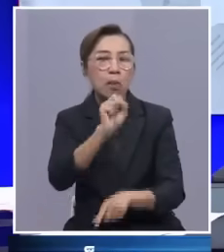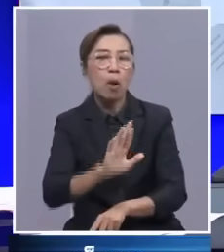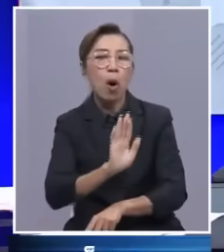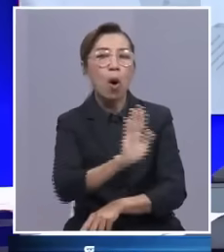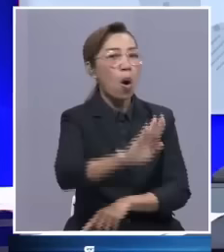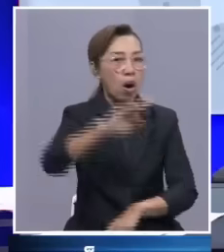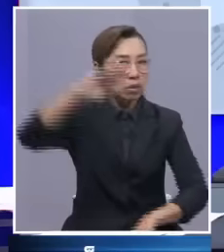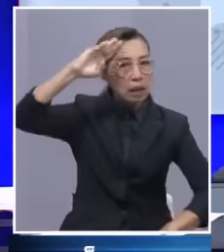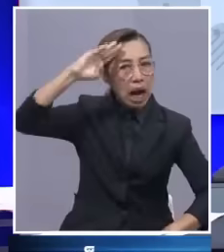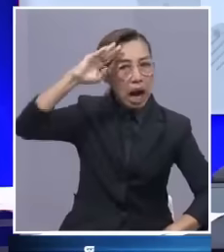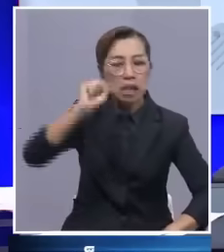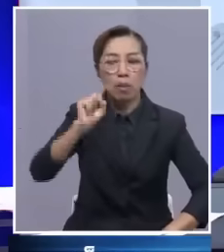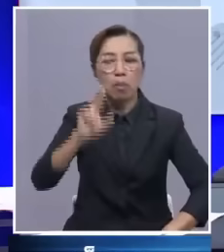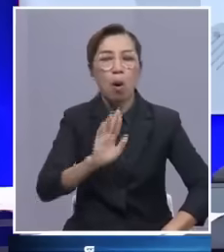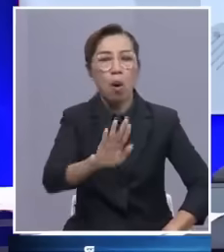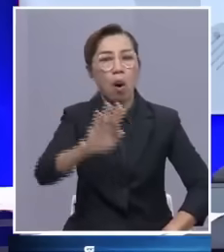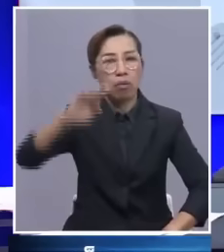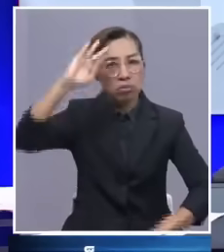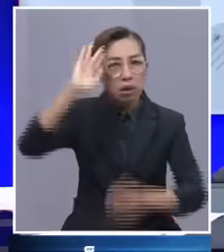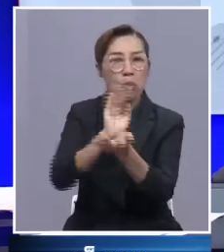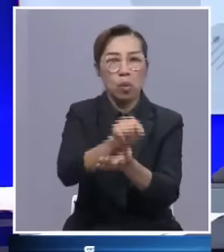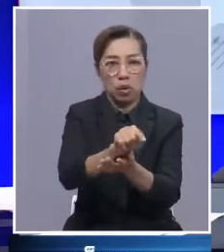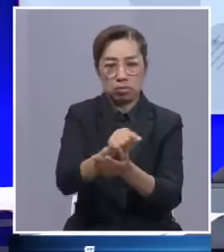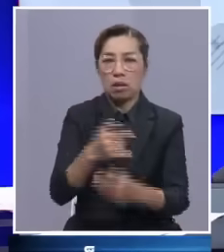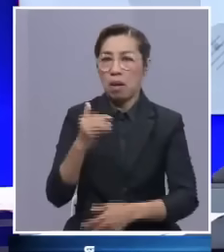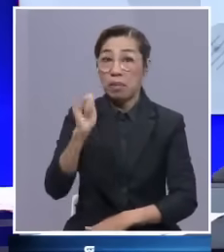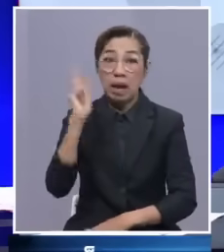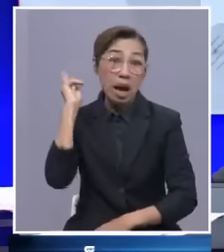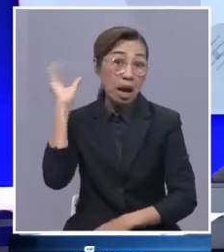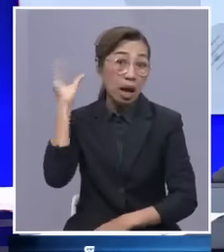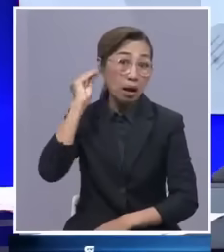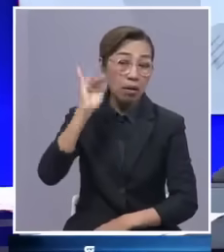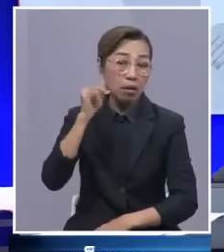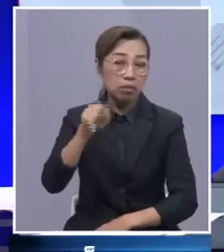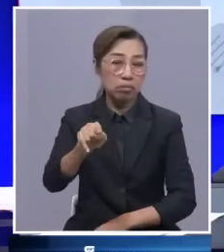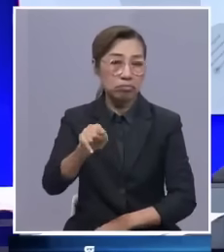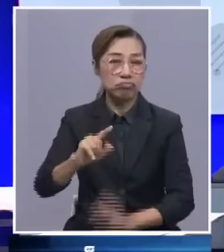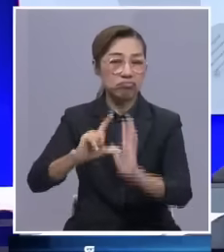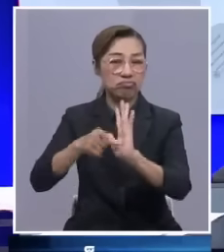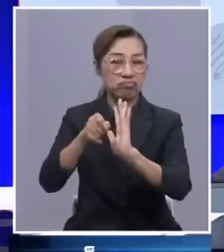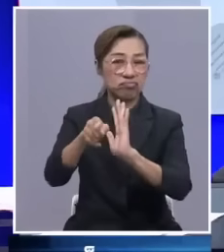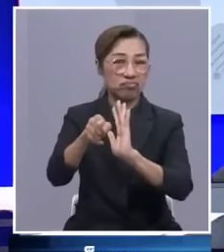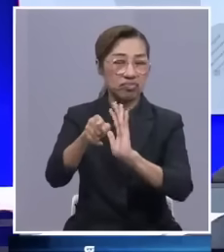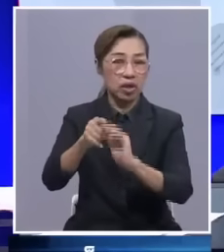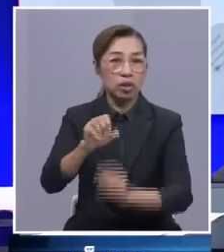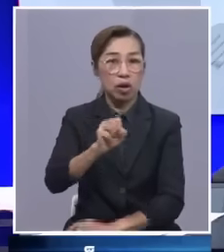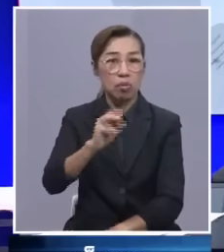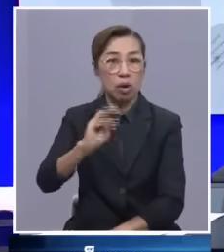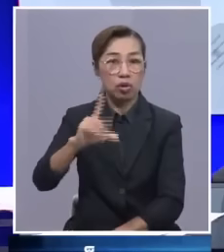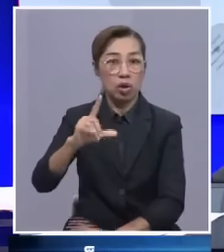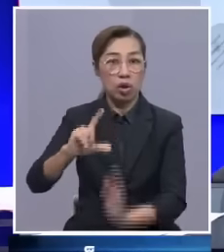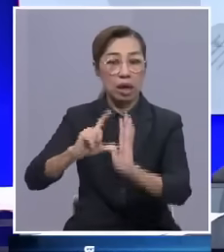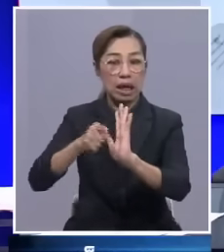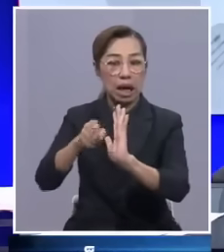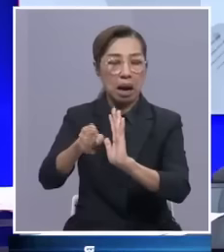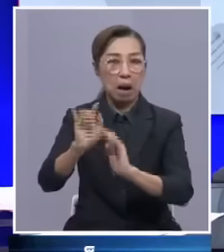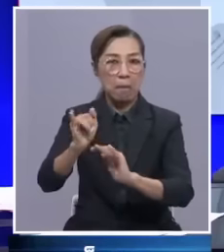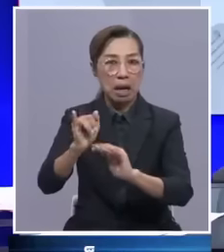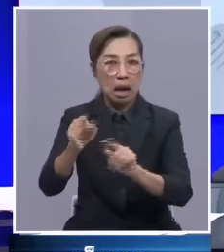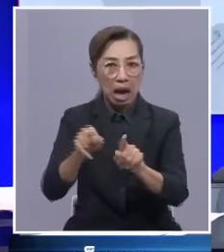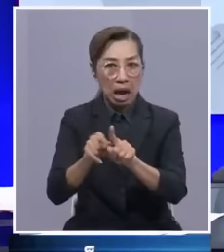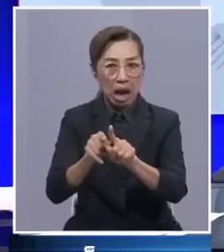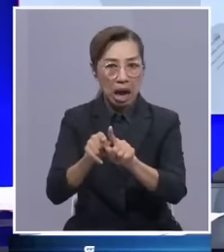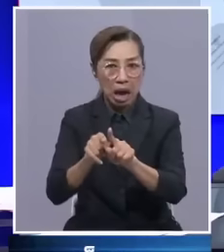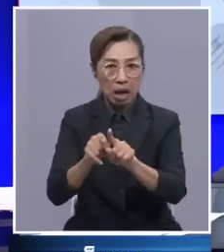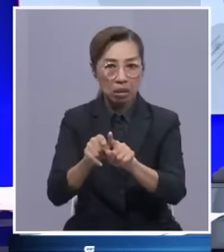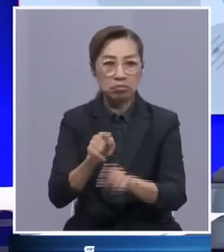และวันนี้ถ้าเกิดไม่ผิดโผตามกระแสข่าวที่ออกมาก็น่าจะเป็นอีกครั้งที่มีการข้ามห้วยเกิดขึ้น ข้ามห้วยม